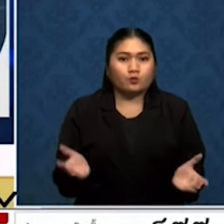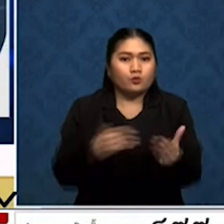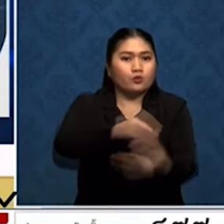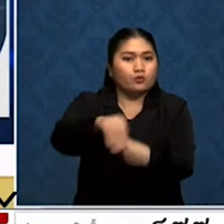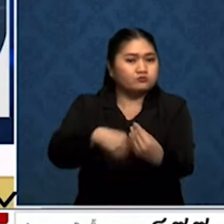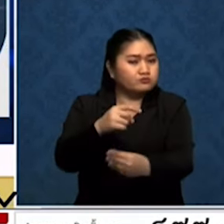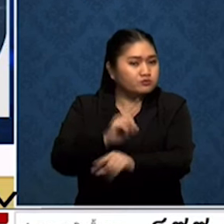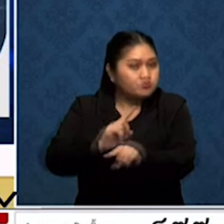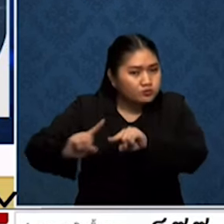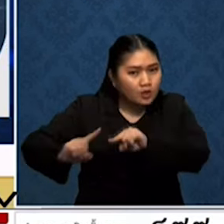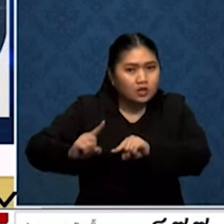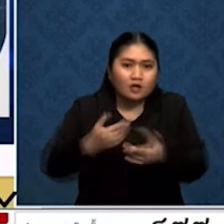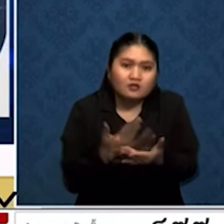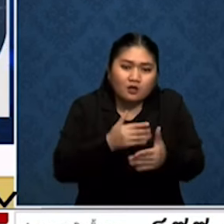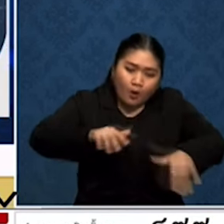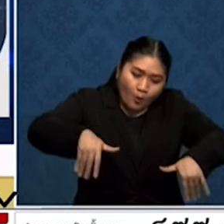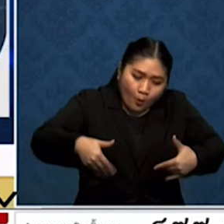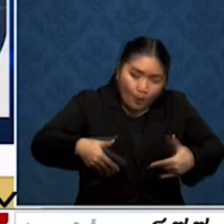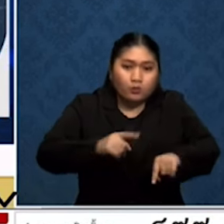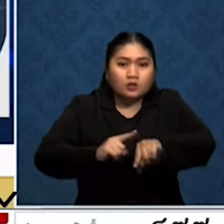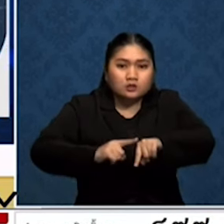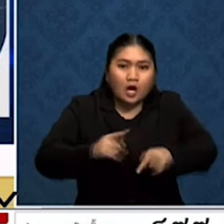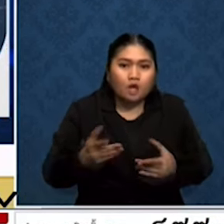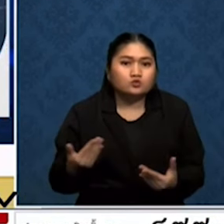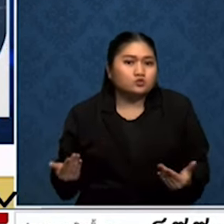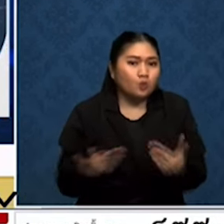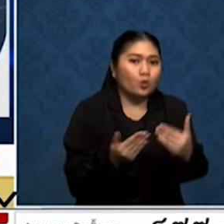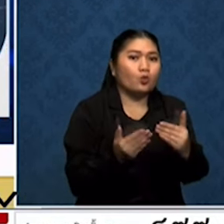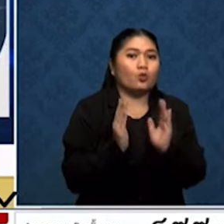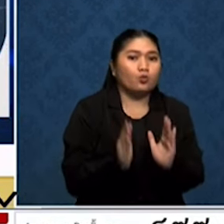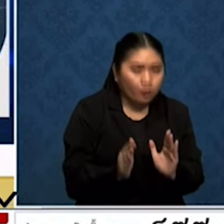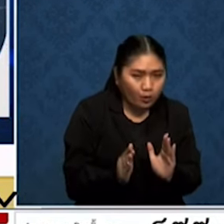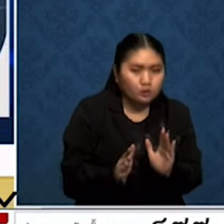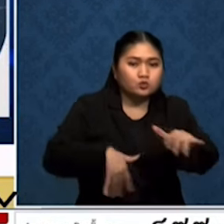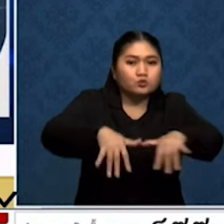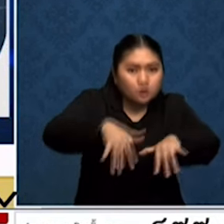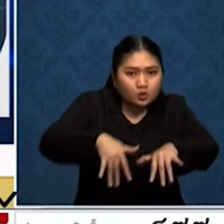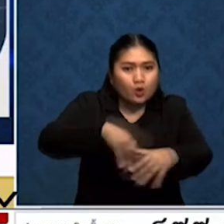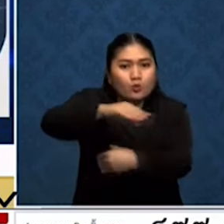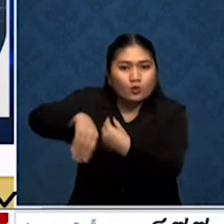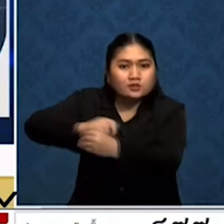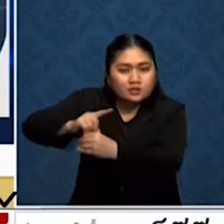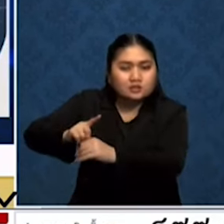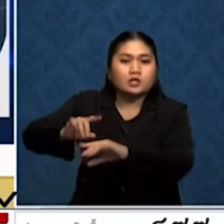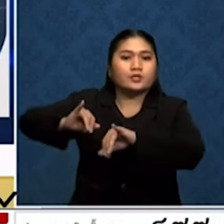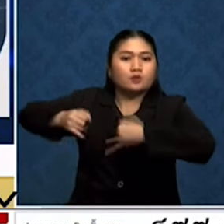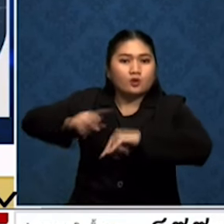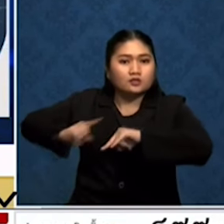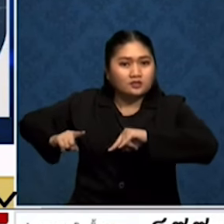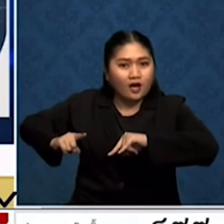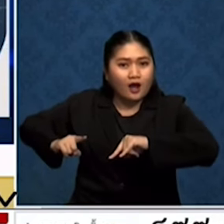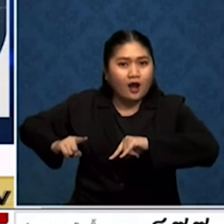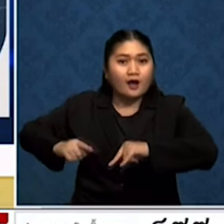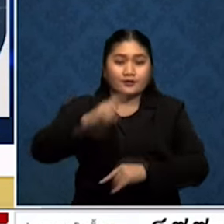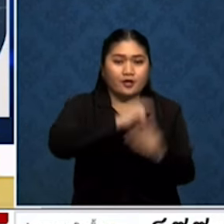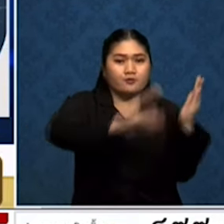et market by tตรเมตรเงินไหไปสู่ประชาชน และภาคธุรกิจสรางการเจริงเติบโต ให้กับประ